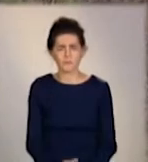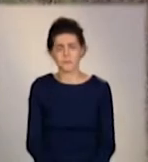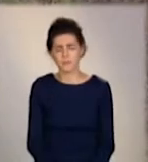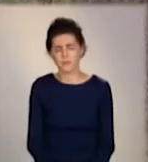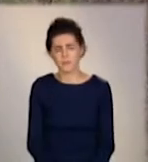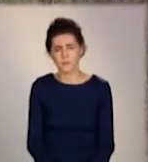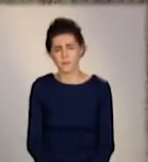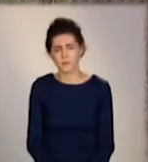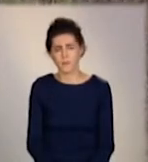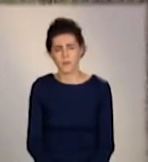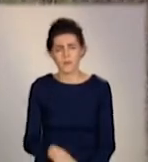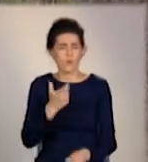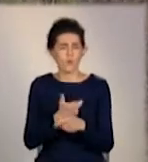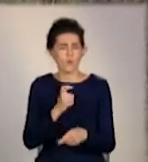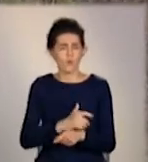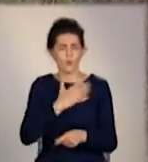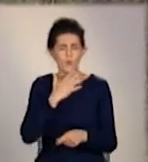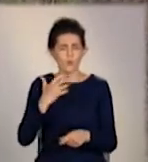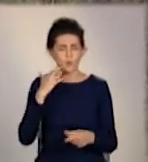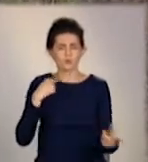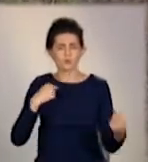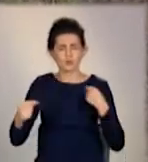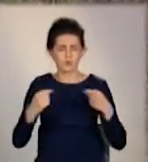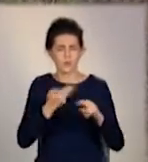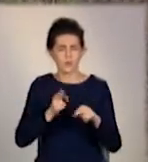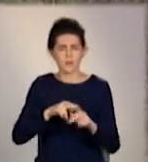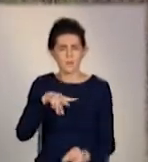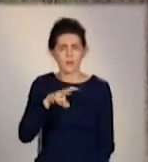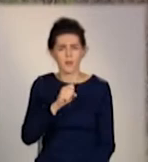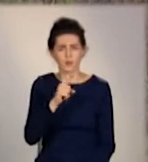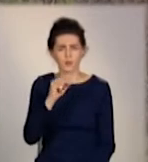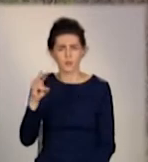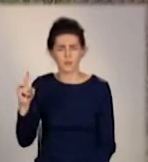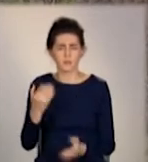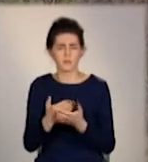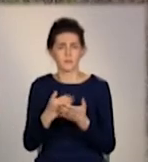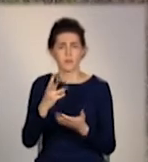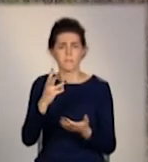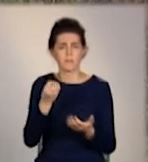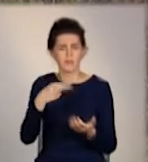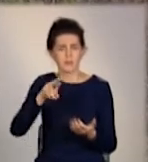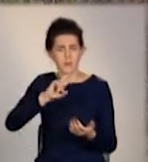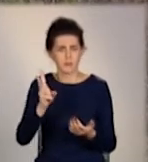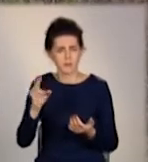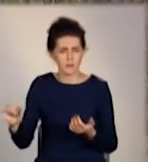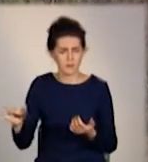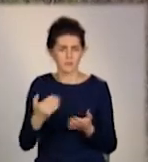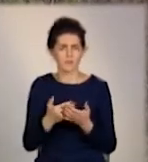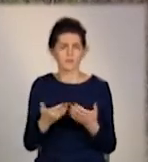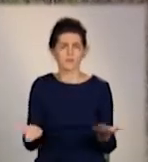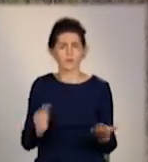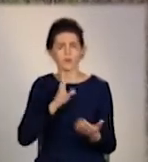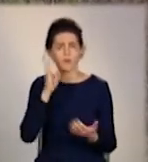страждають, наприклад, плазуни. Це і мідянки, які в нас зустрічаються, і